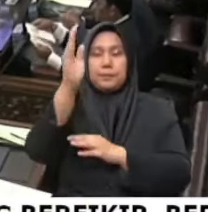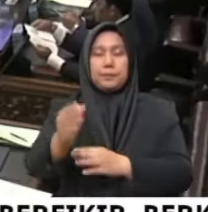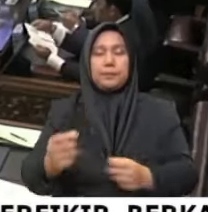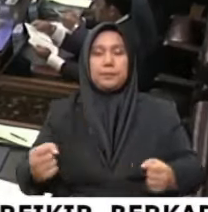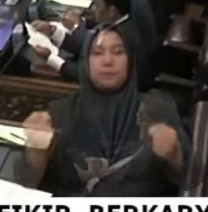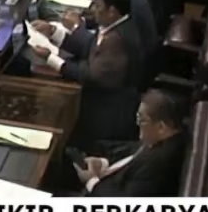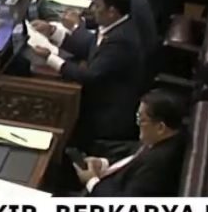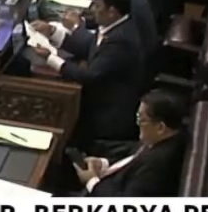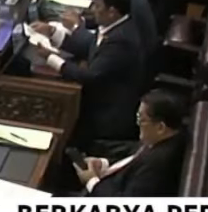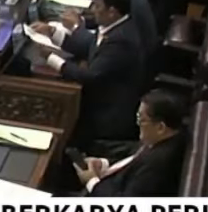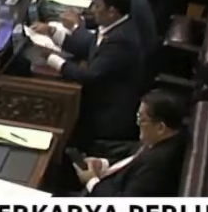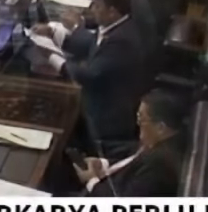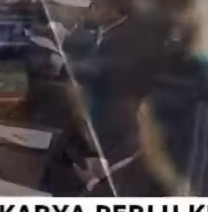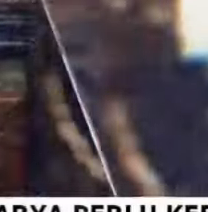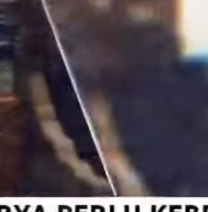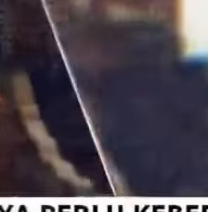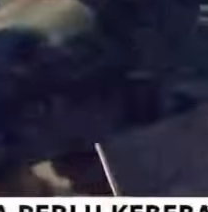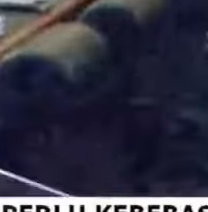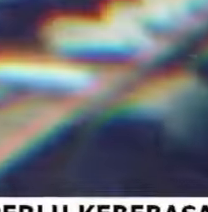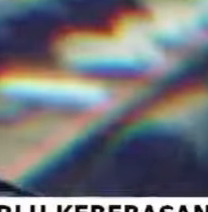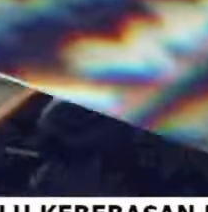mapan, berkeupayaan.